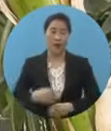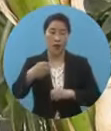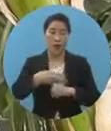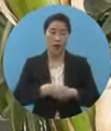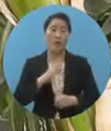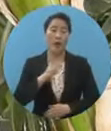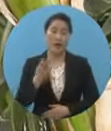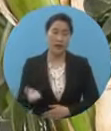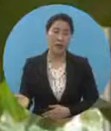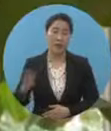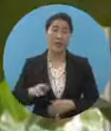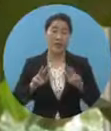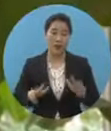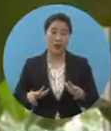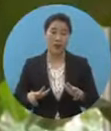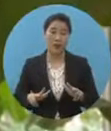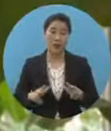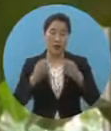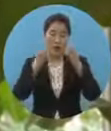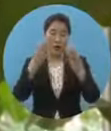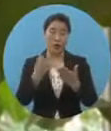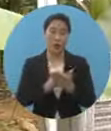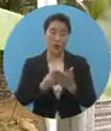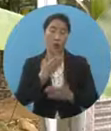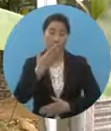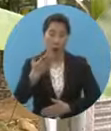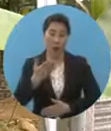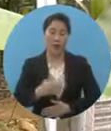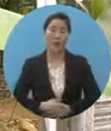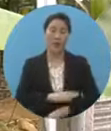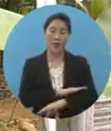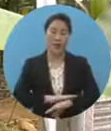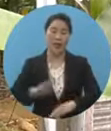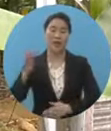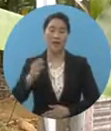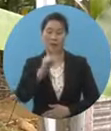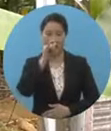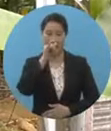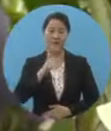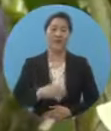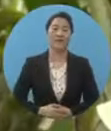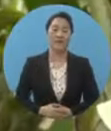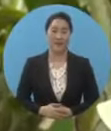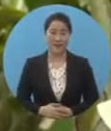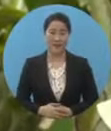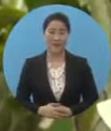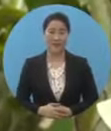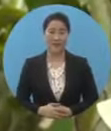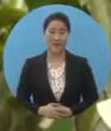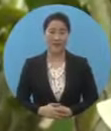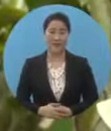의존해 왔던 열대과일 d 이제는 새로운 고소득 작물로 자리잡아가고 있습니다 생명의 땅 으뜸 전남 도정뉴스